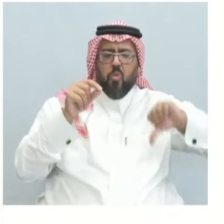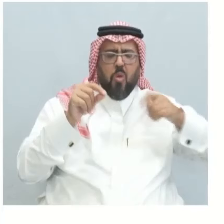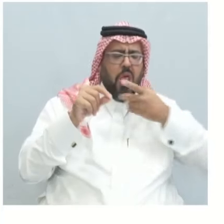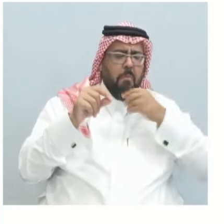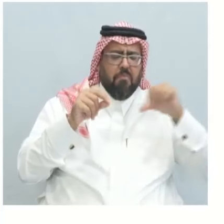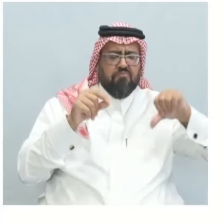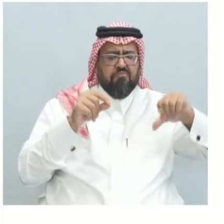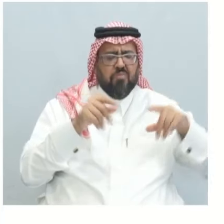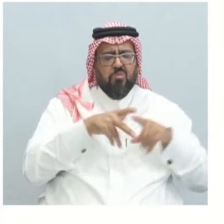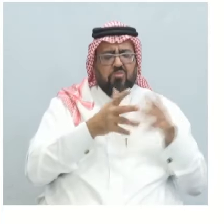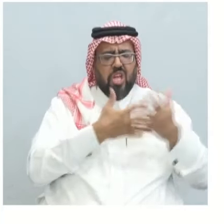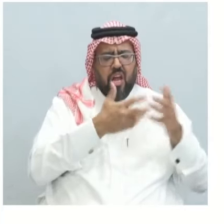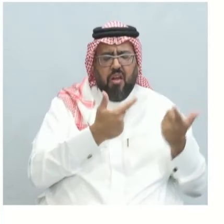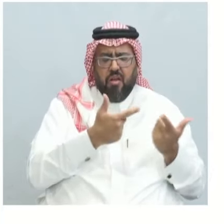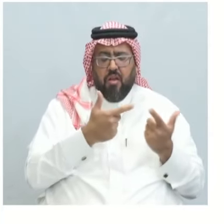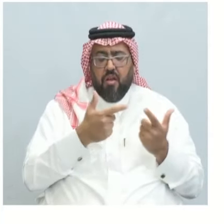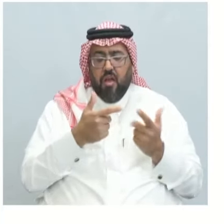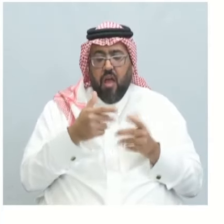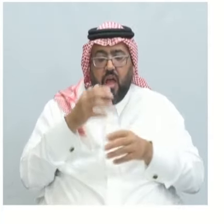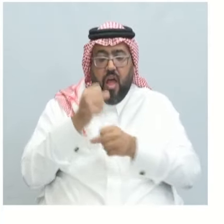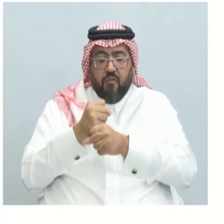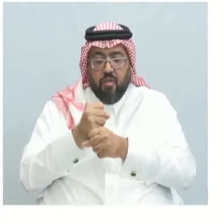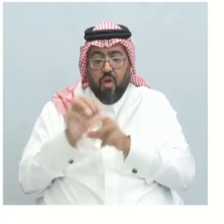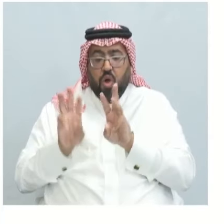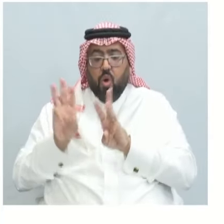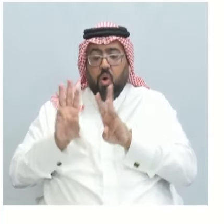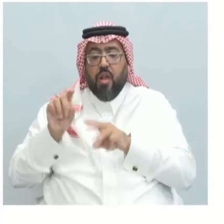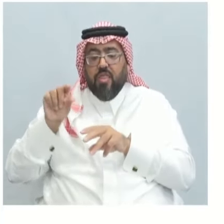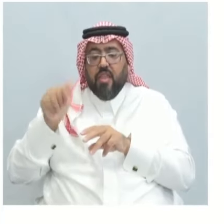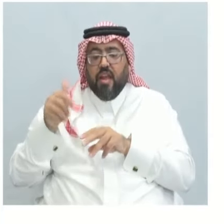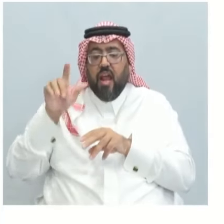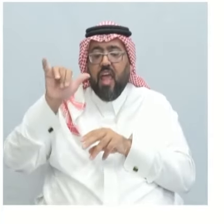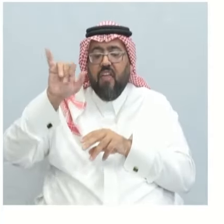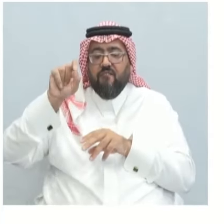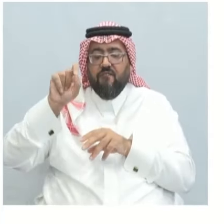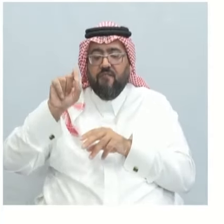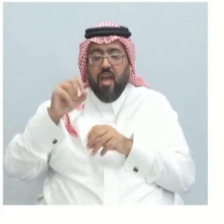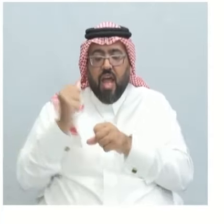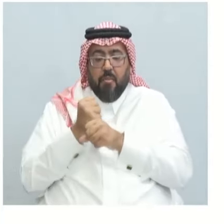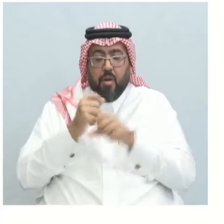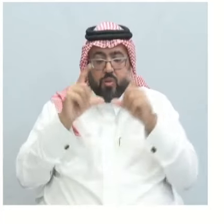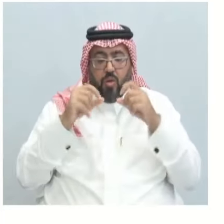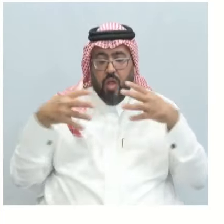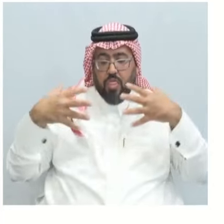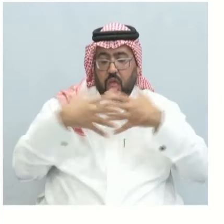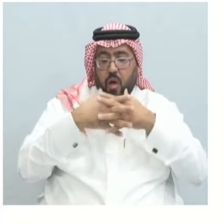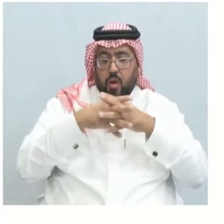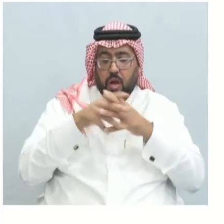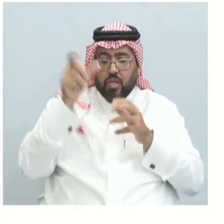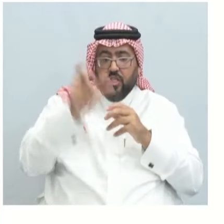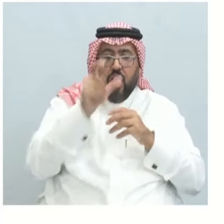استخدامه التخزين على جوجل درايف العمل بصوره تعا يه